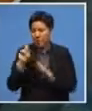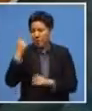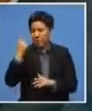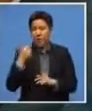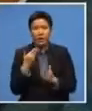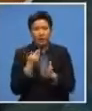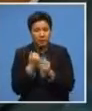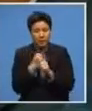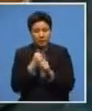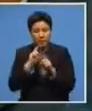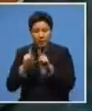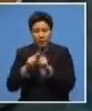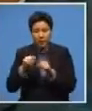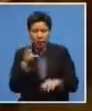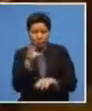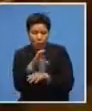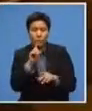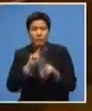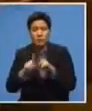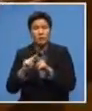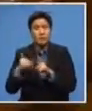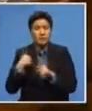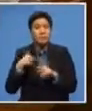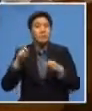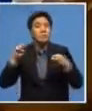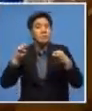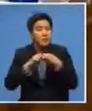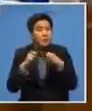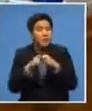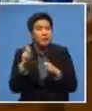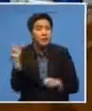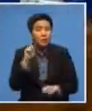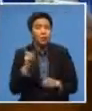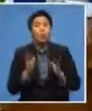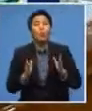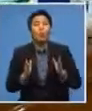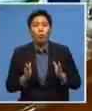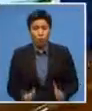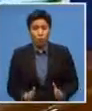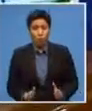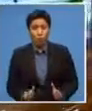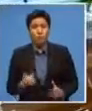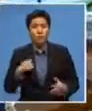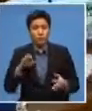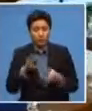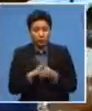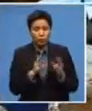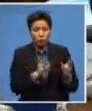มี20กว่าฉบับในการคุมบอร์ดมีอยู่แล้วปัญหามันอยู่ที่ว่าคนหรือว่าก